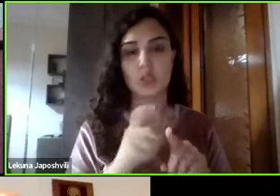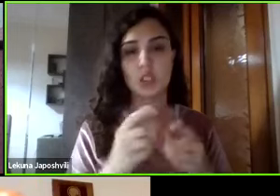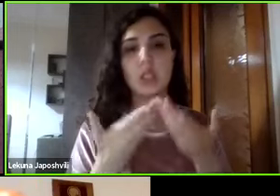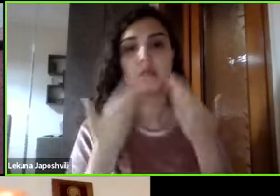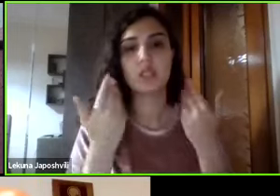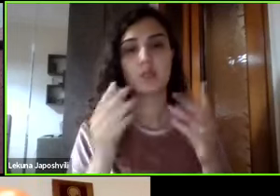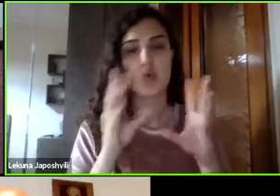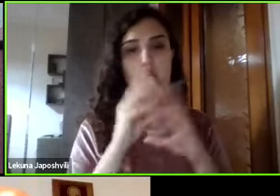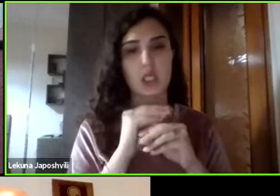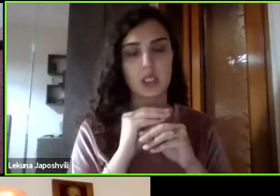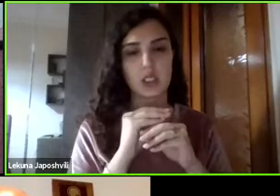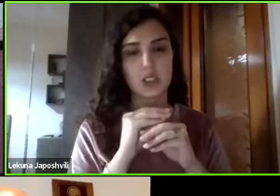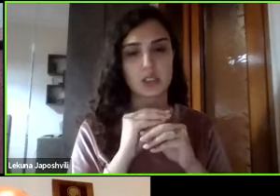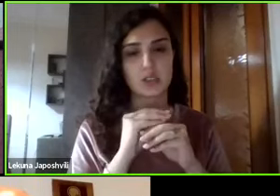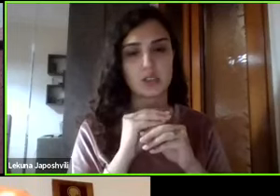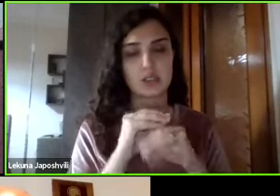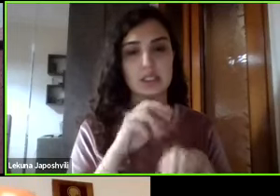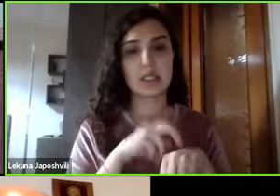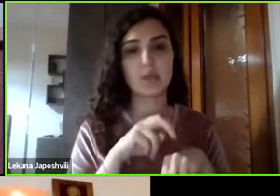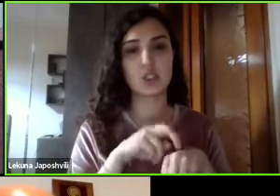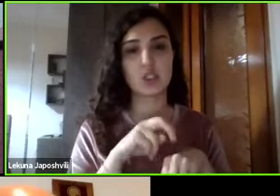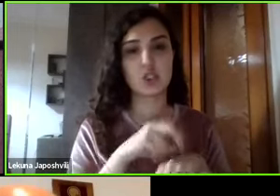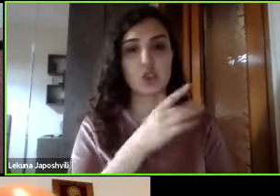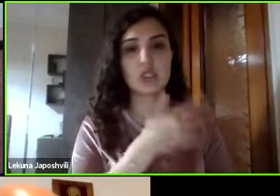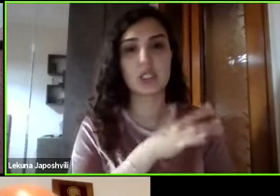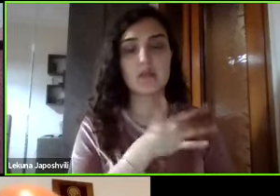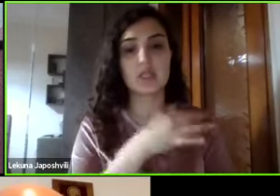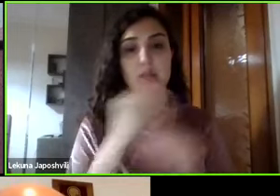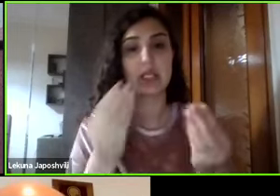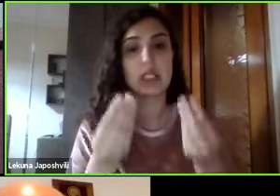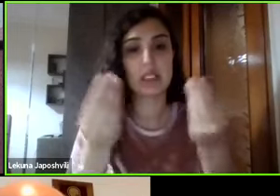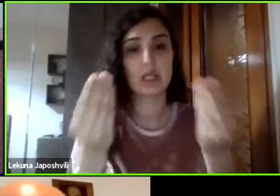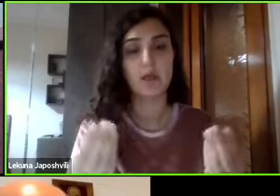მოახერხეს სამედიცინო სერვისების გაცემა